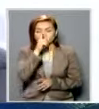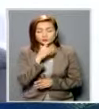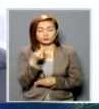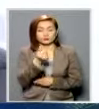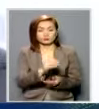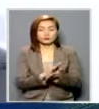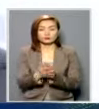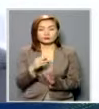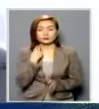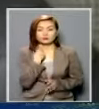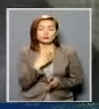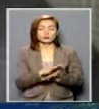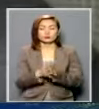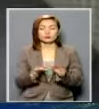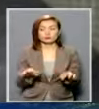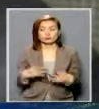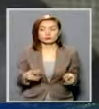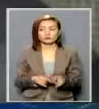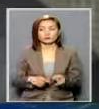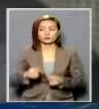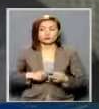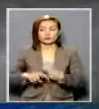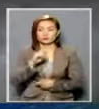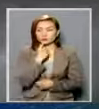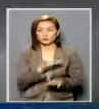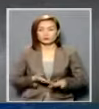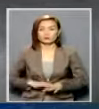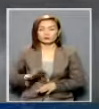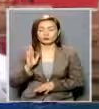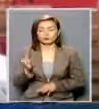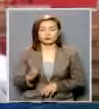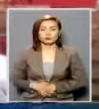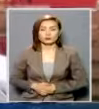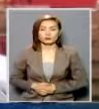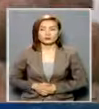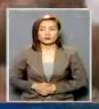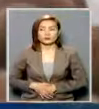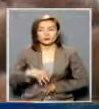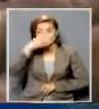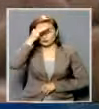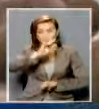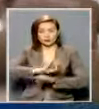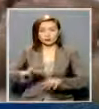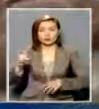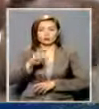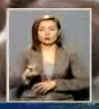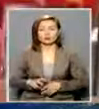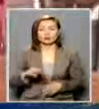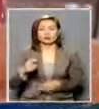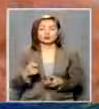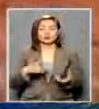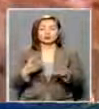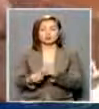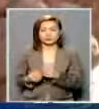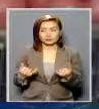төлеуге сонда келісім береді. Ондай кезде кәсіпкерге үлкен бір қауіп төніп тұрады. Сарапшылардың айтуынша, доллардың тенгеге